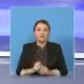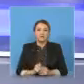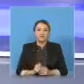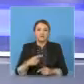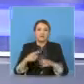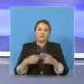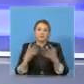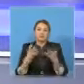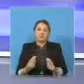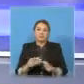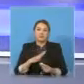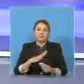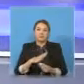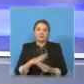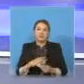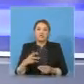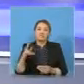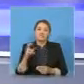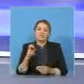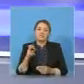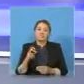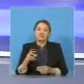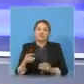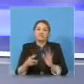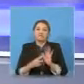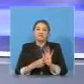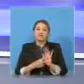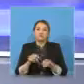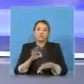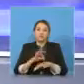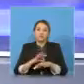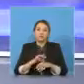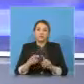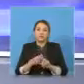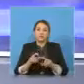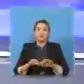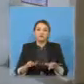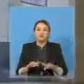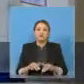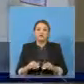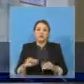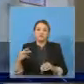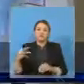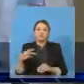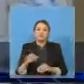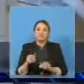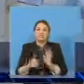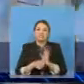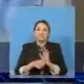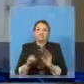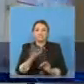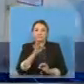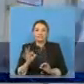За прошедшие сутки в Казахстане выявлено 383 заболевших коронавирусной инфекцией. Прирост составил